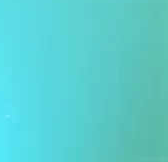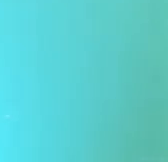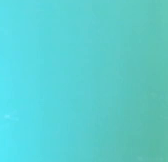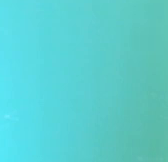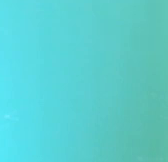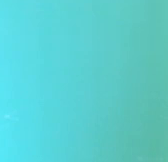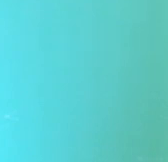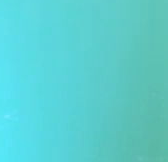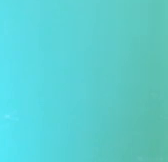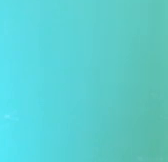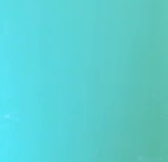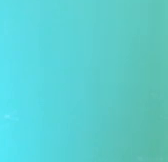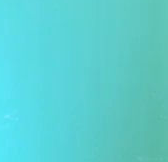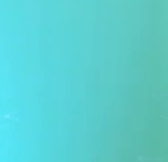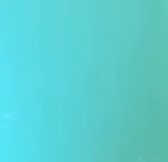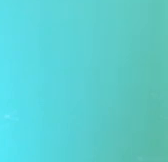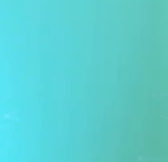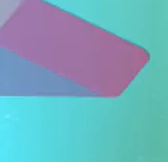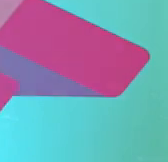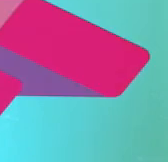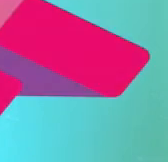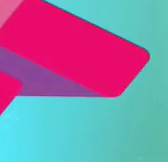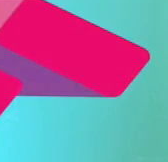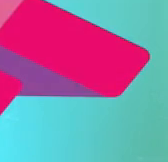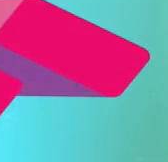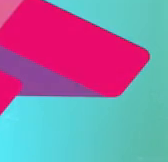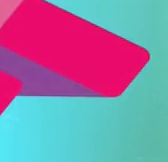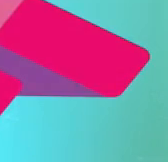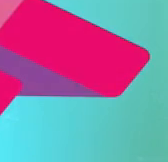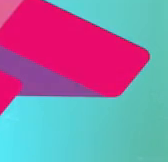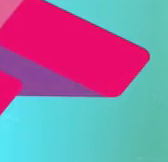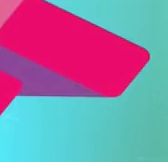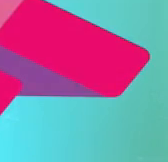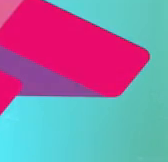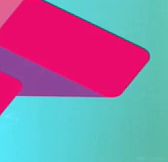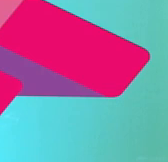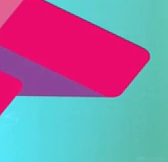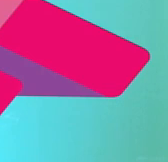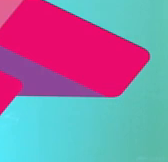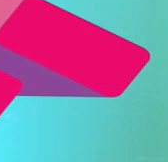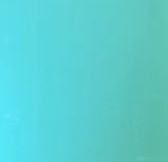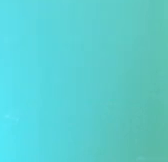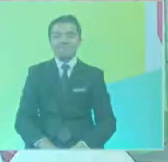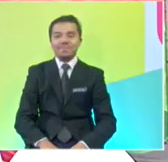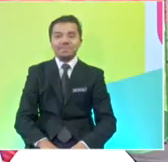episode kali ini Hai Ceko Adli oke baiklah